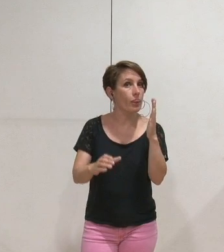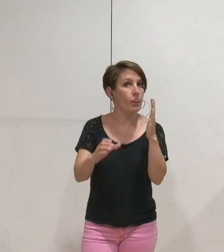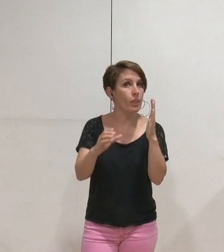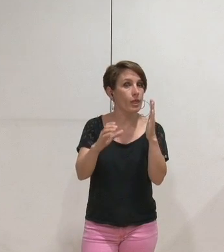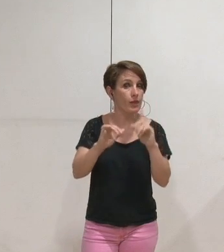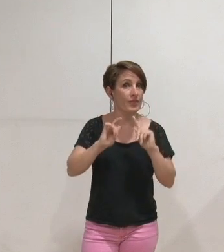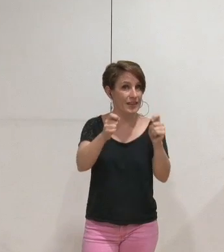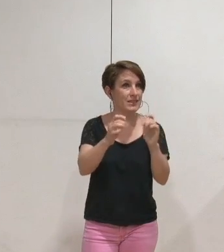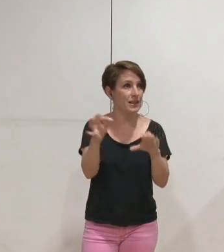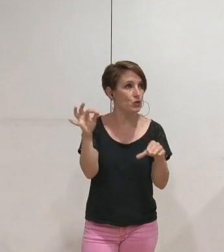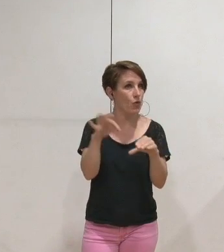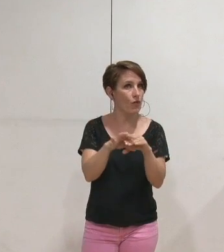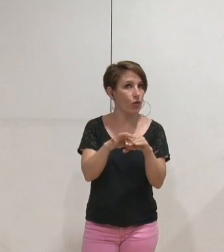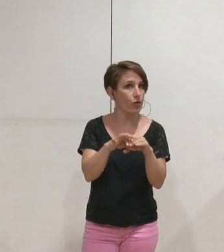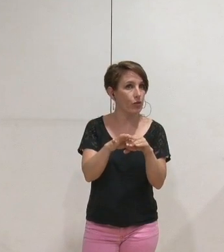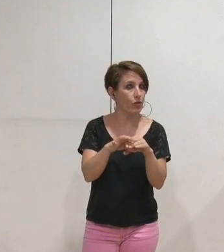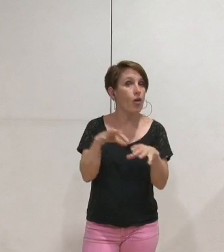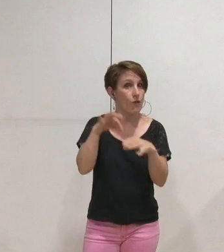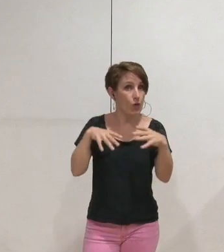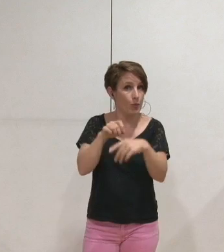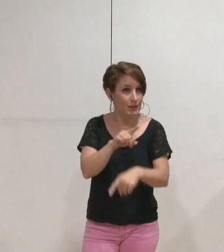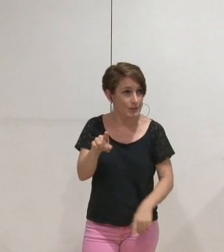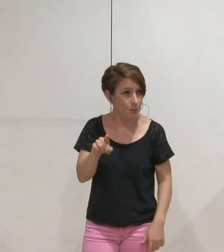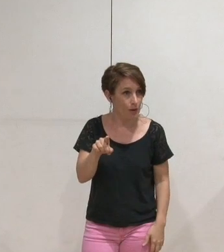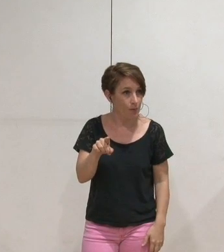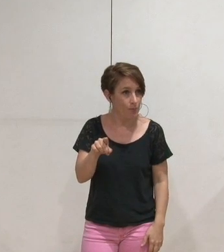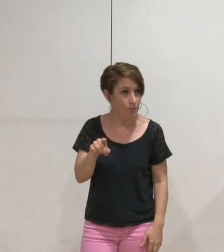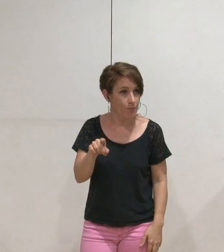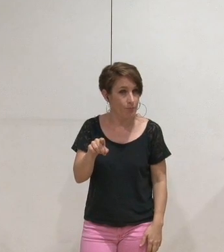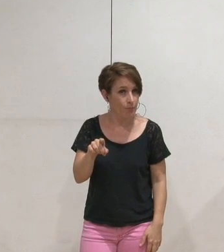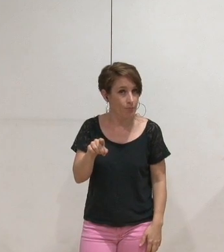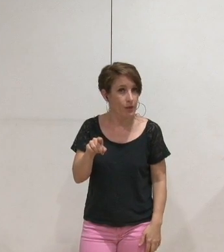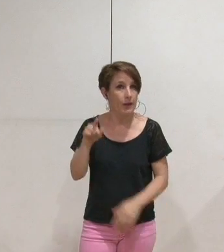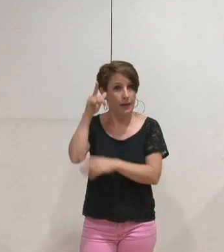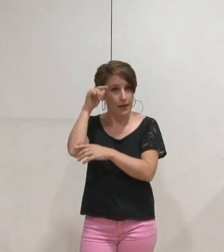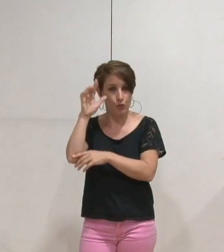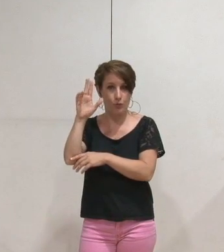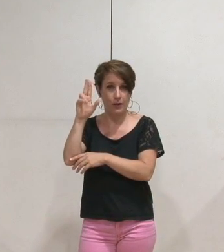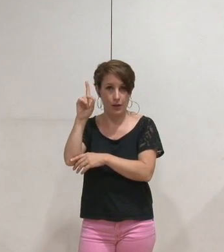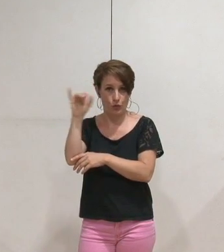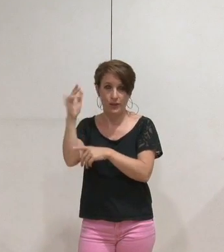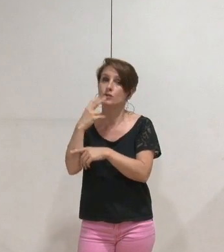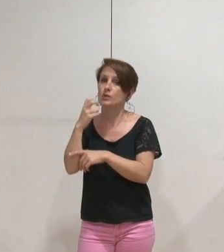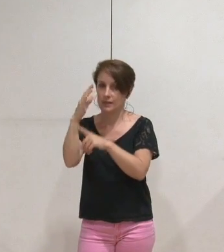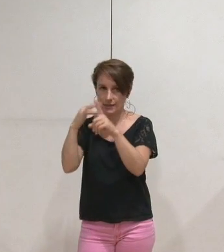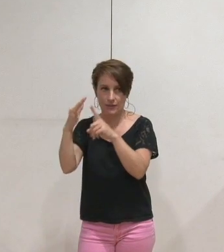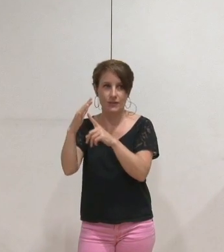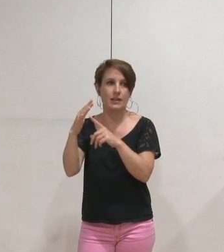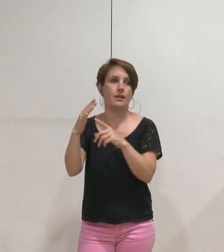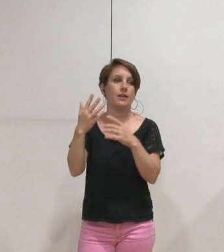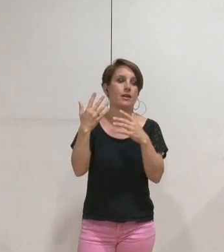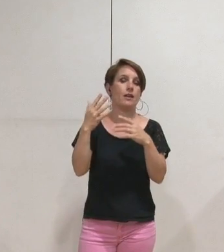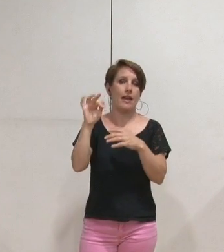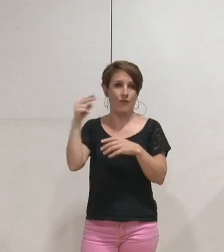au voix ces désignations au voie qui ne prend pas part au vote républicain udi société civile qui et rassemblement de gauche de progrès et